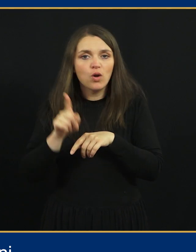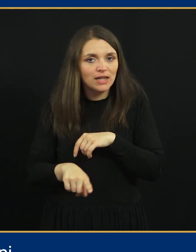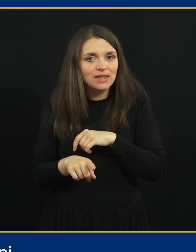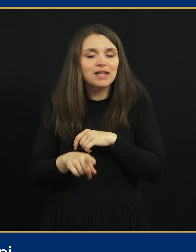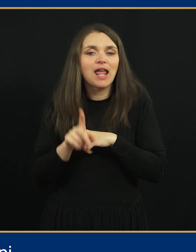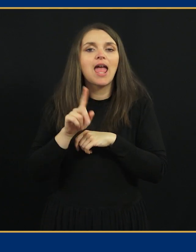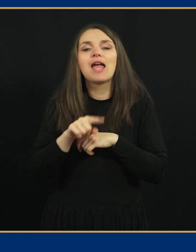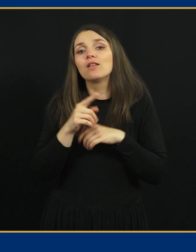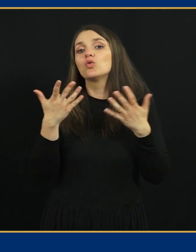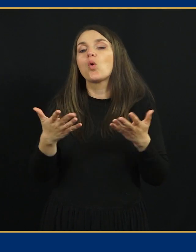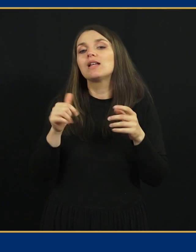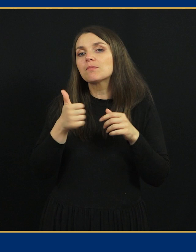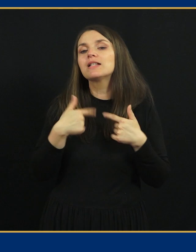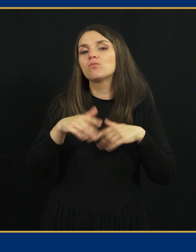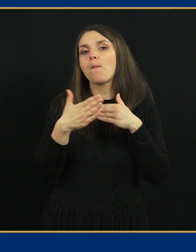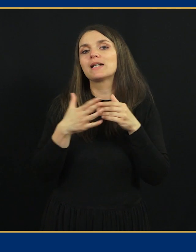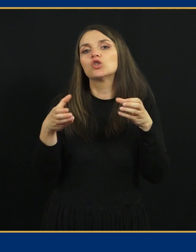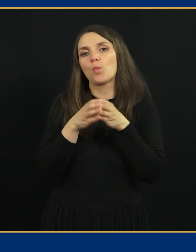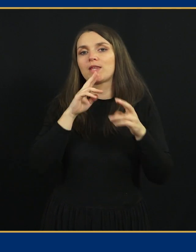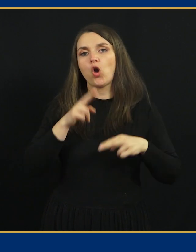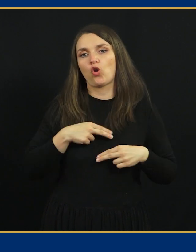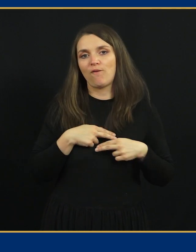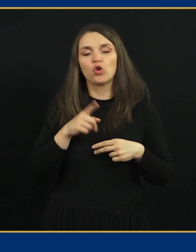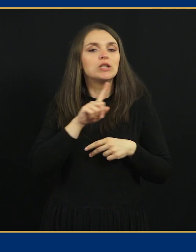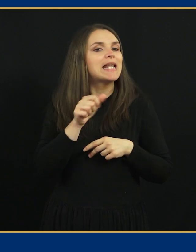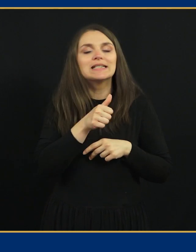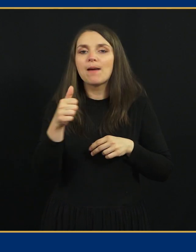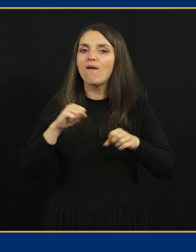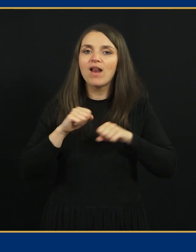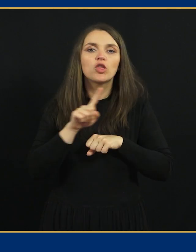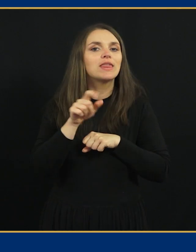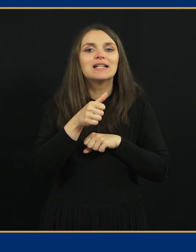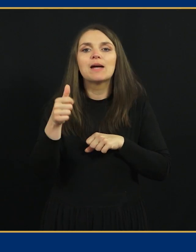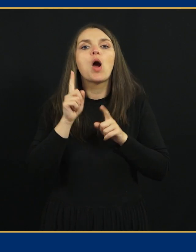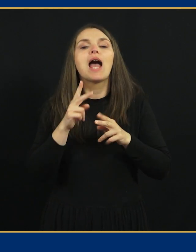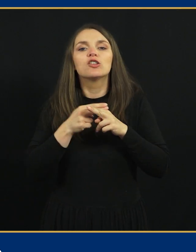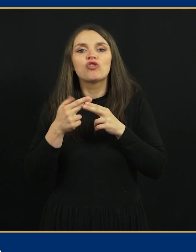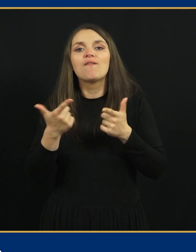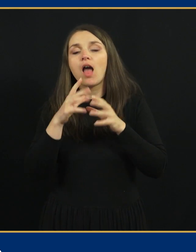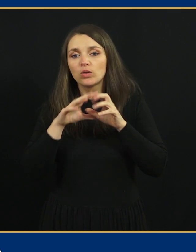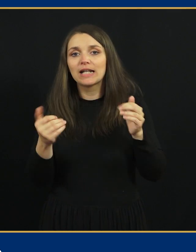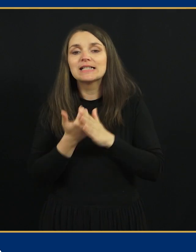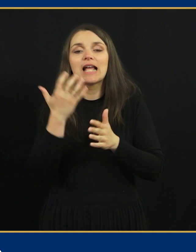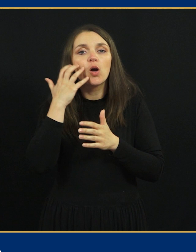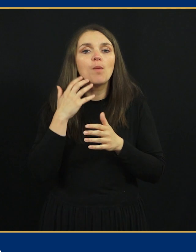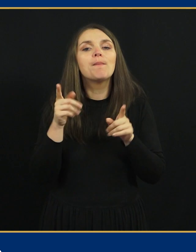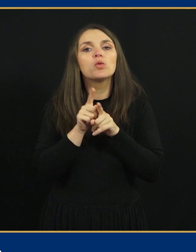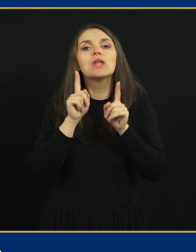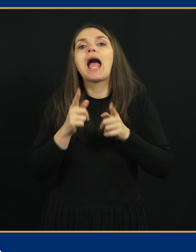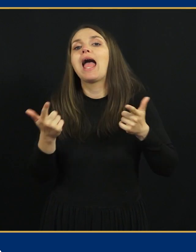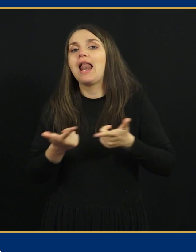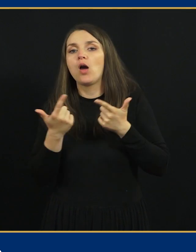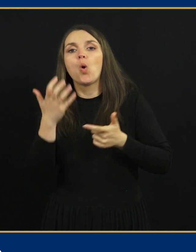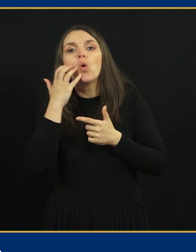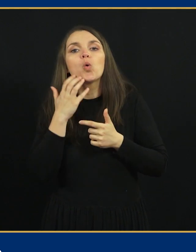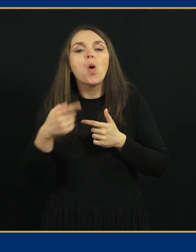rešitve počasne, ne bodo hitre. Torej, spet smo pri skupni odgovornosti. Ne samo vlada, ne samo kaj država lahko